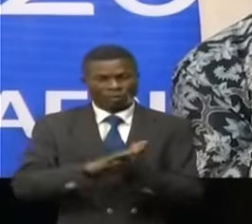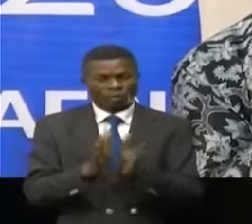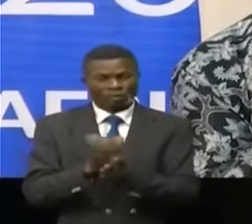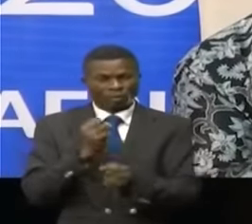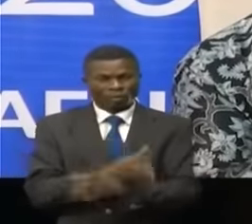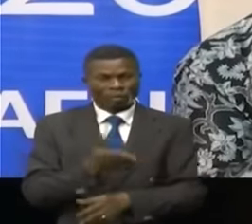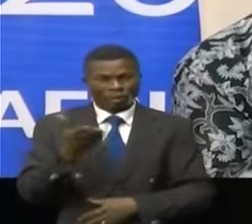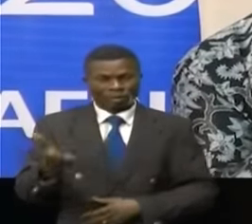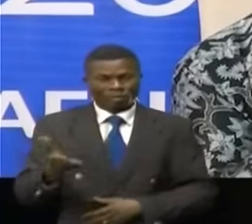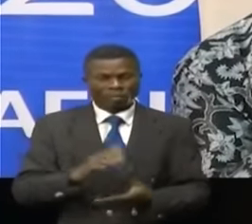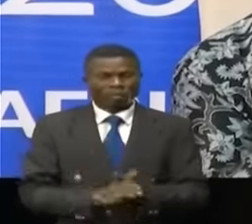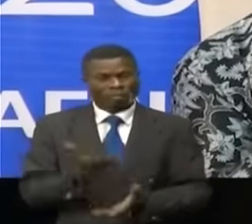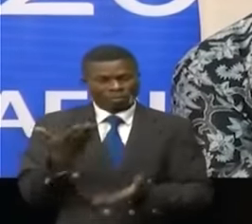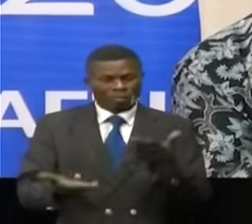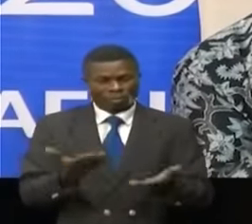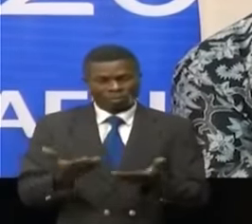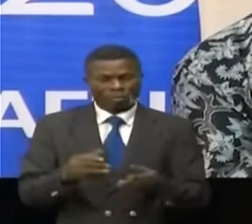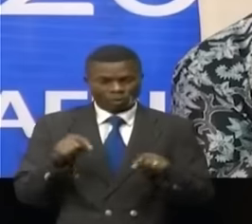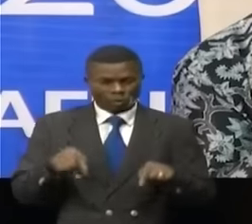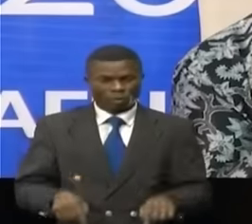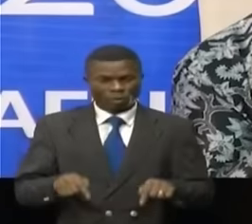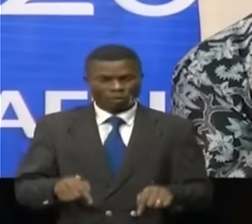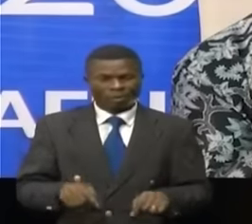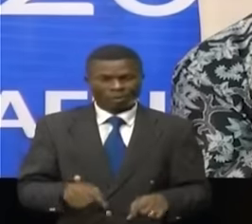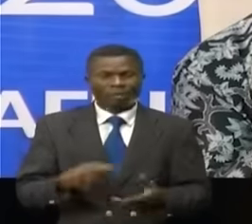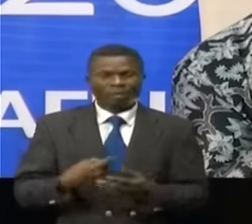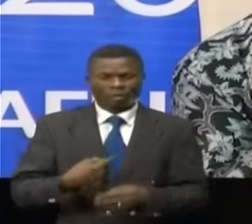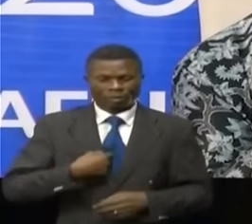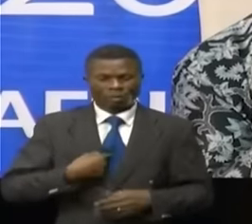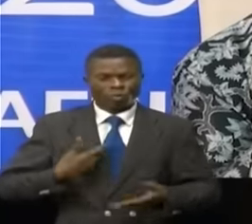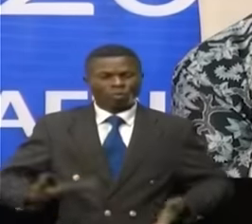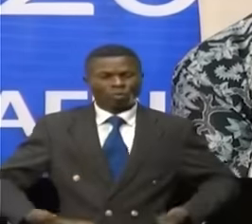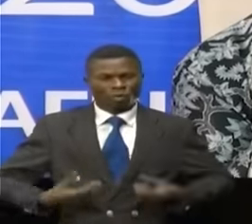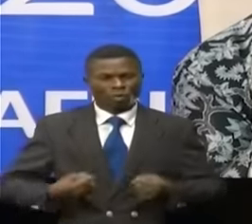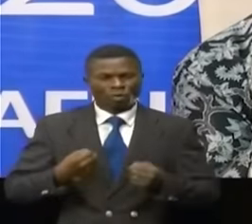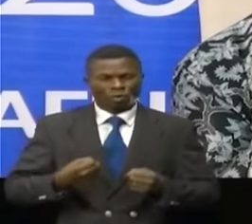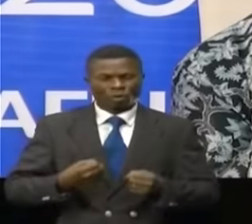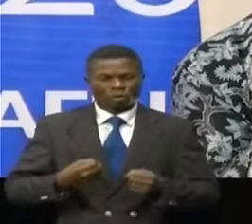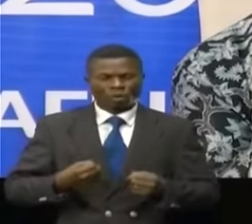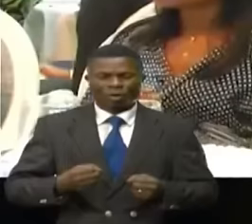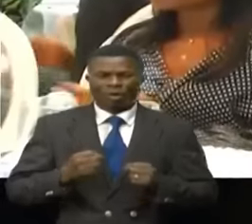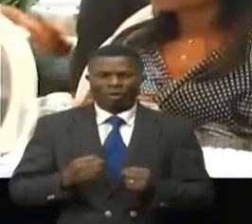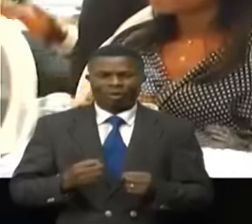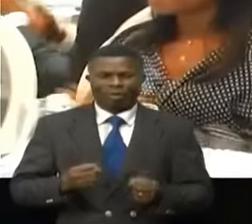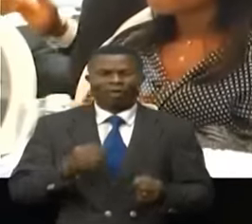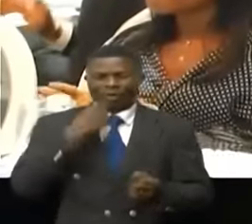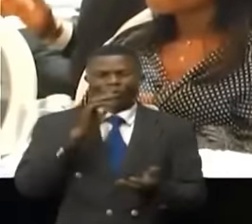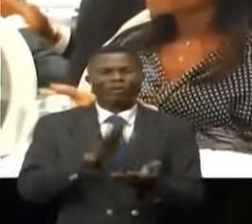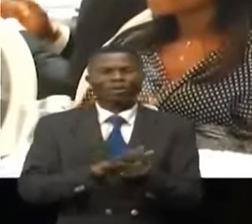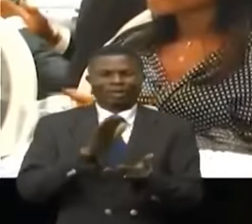concrétiser. Je crois que vraiment aujourd'hui j'ai eu ma dose de bonheur.